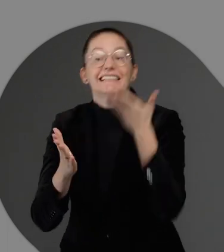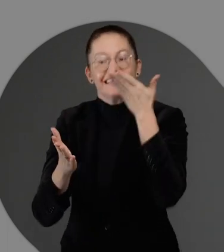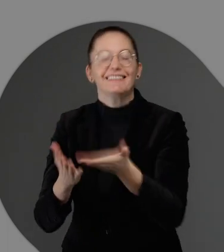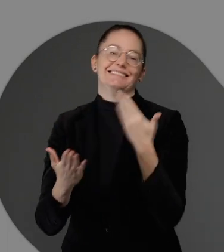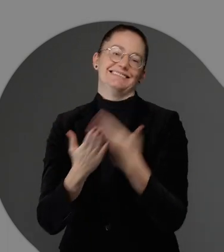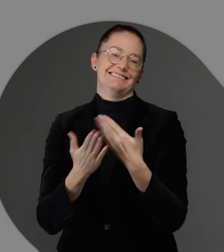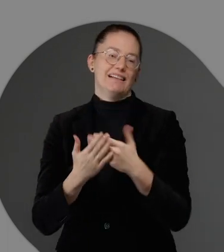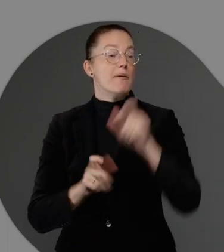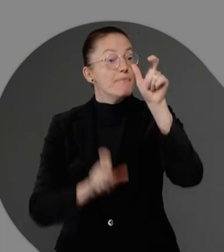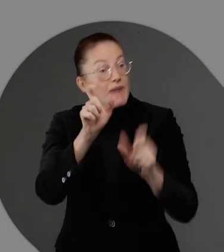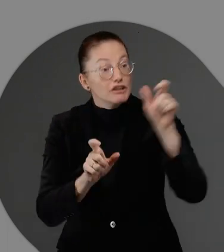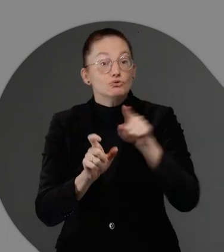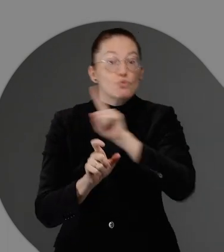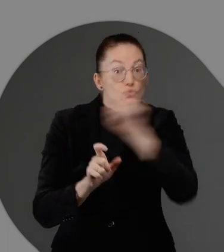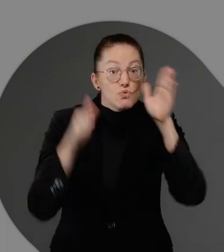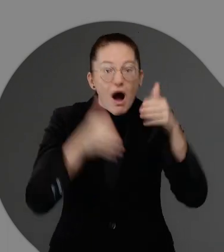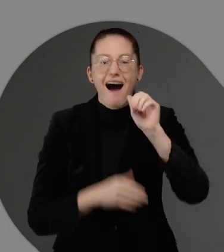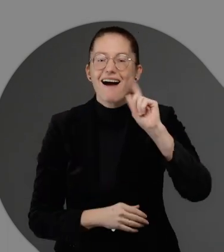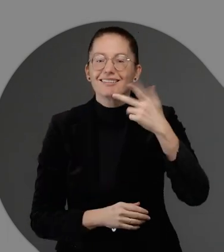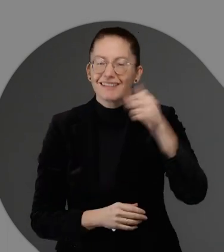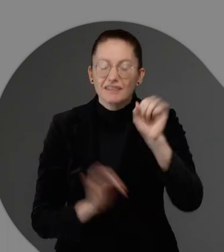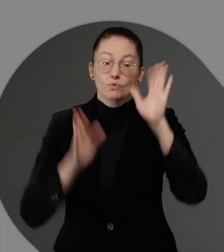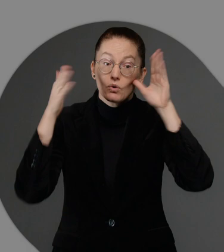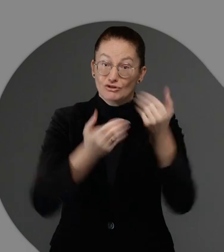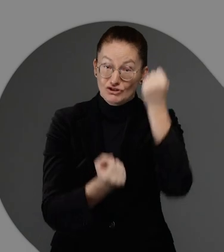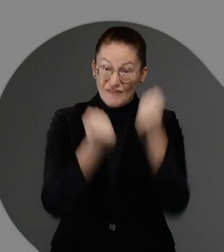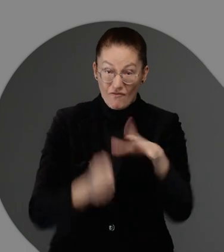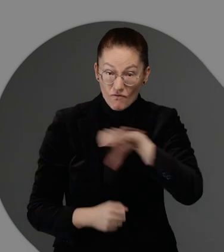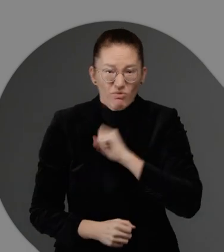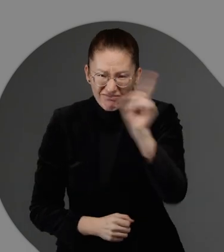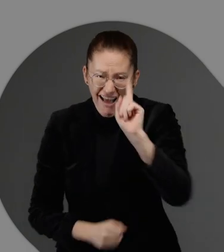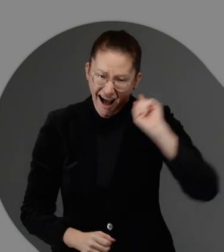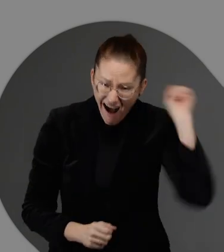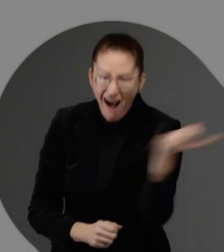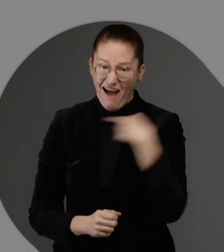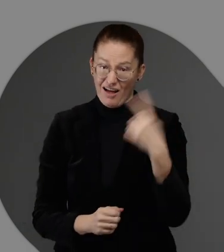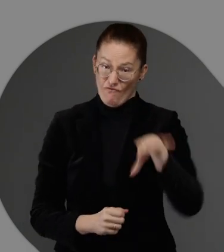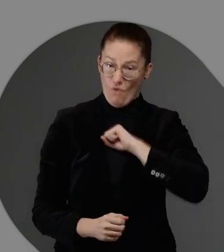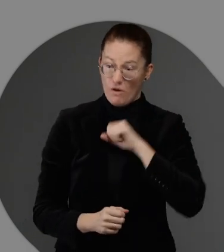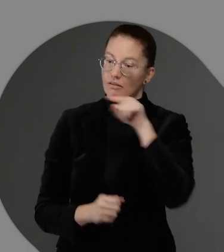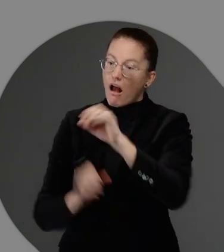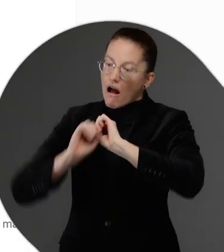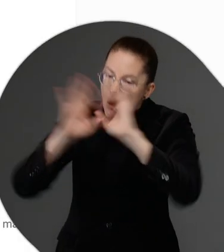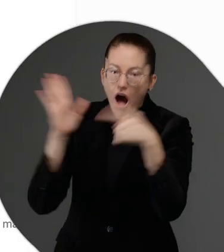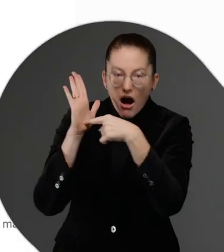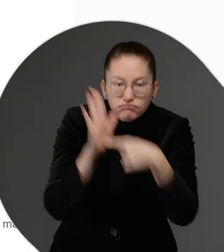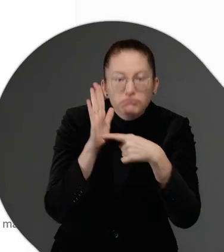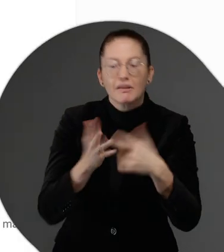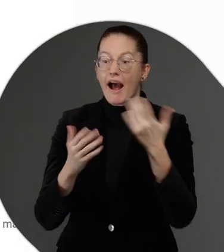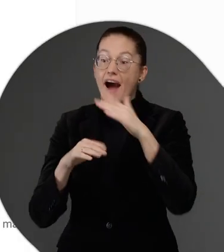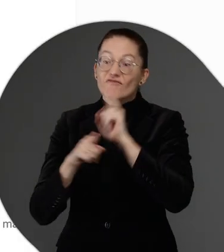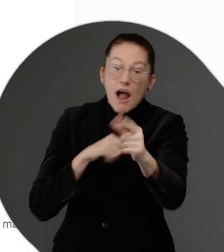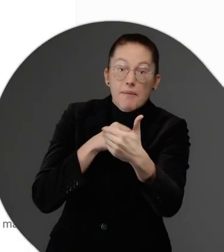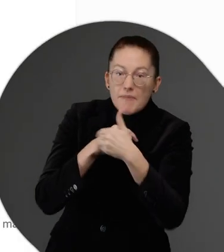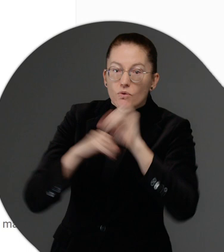Fahrkarte zu kaufen. Und in solchen Situationen profitieren nicht nur Personen mit ADHS oder Konzentrationsschwierigkeiten von klaren Anweisungen,